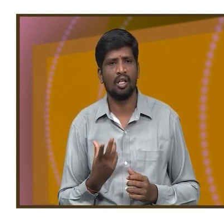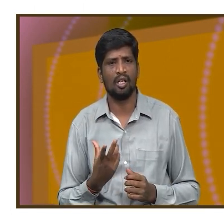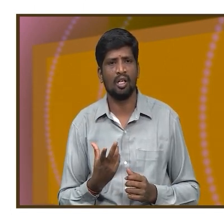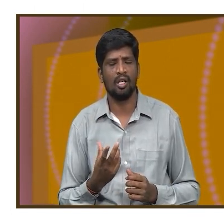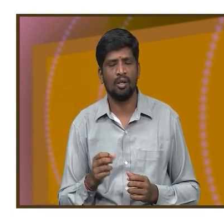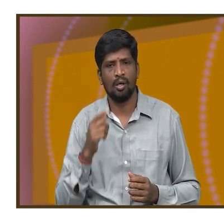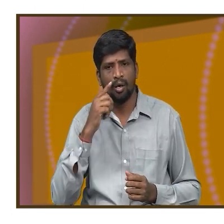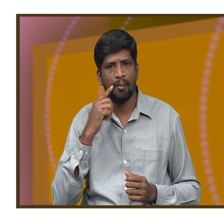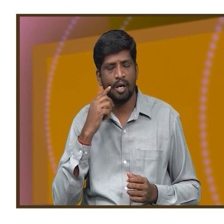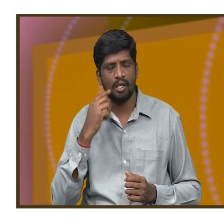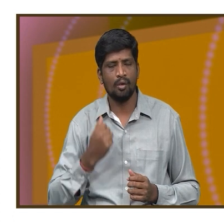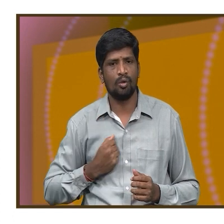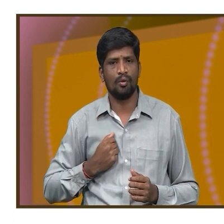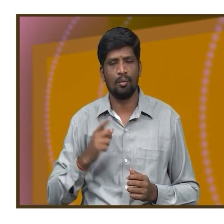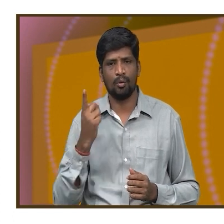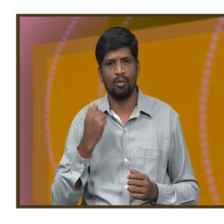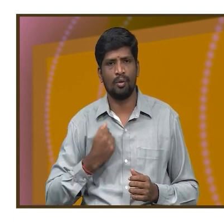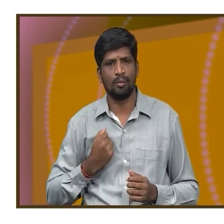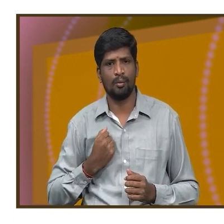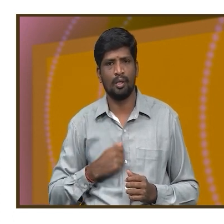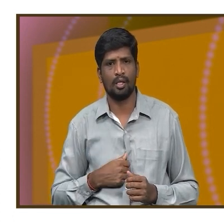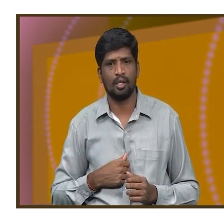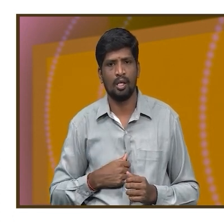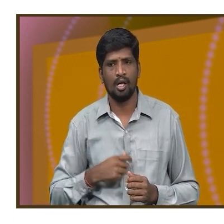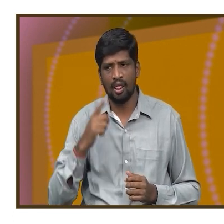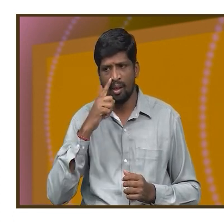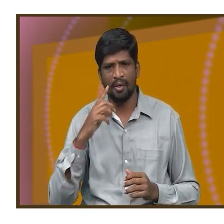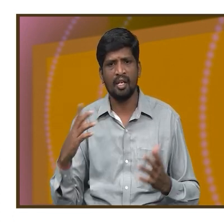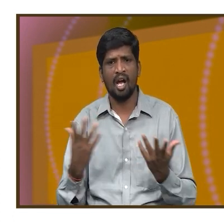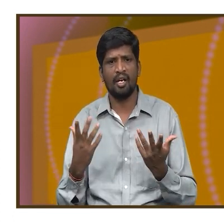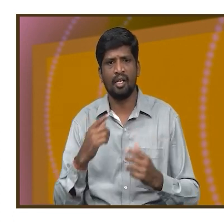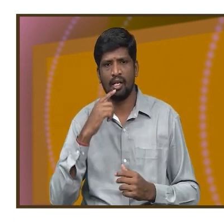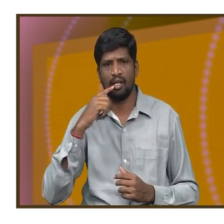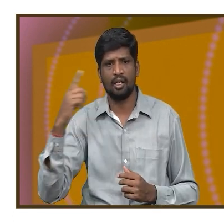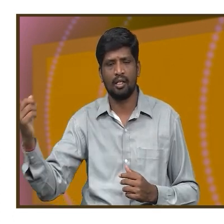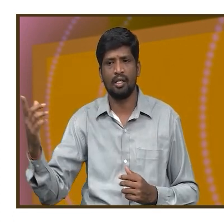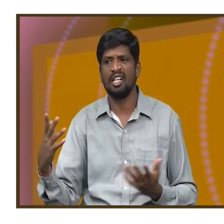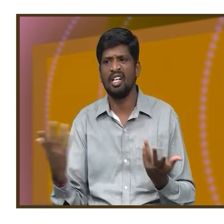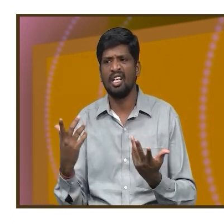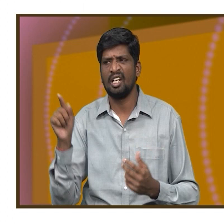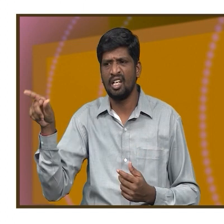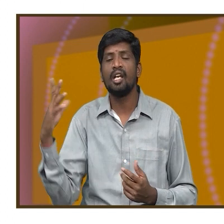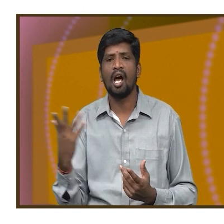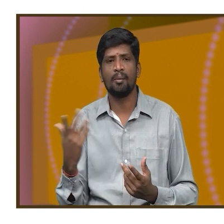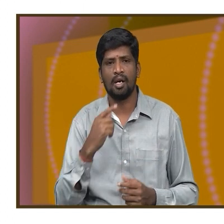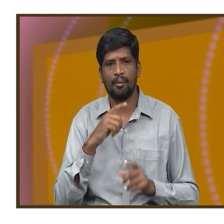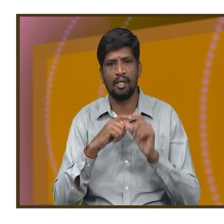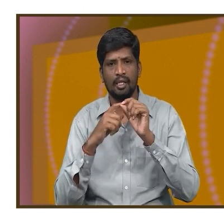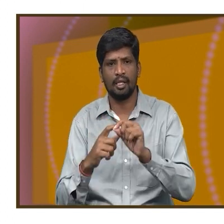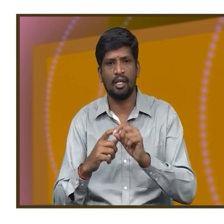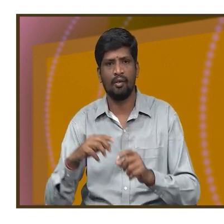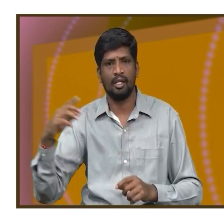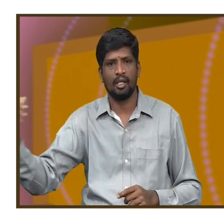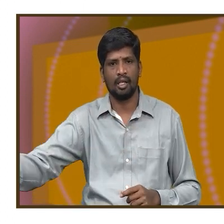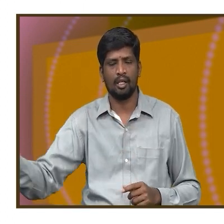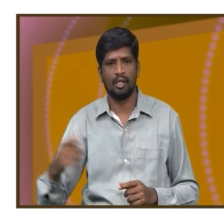ஒரு ஆசை, அவள் யார் என கேட்க அறிய கேட்டார். நீ யாரம்மா என்று கேட்பதற்கு முன்பே